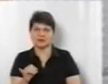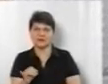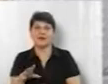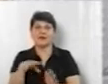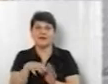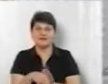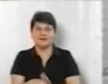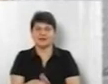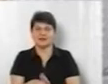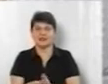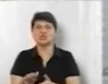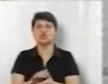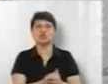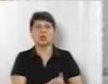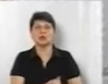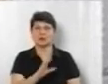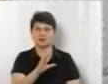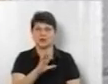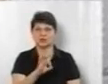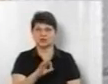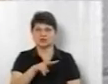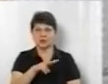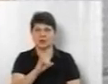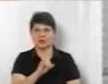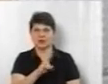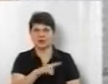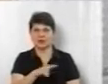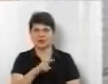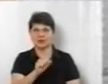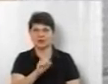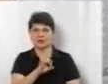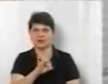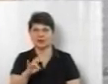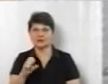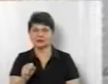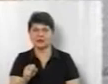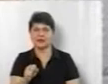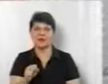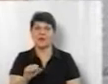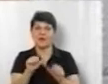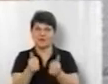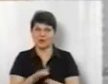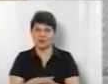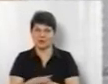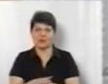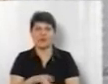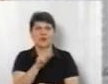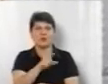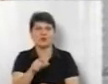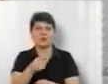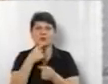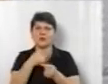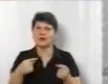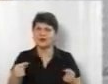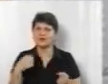системі солідарні ця формула діє, і коли в різні роки люди виходять на пенсію, а в